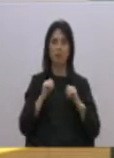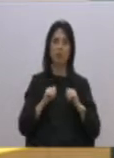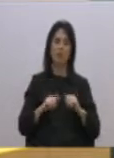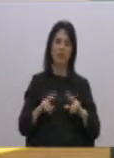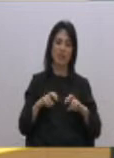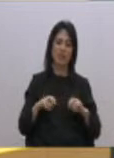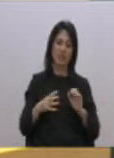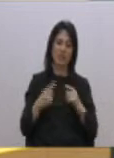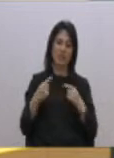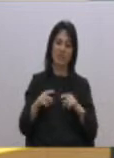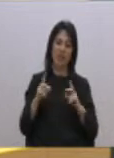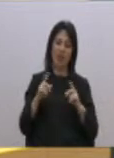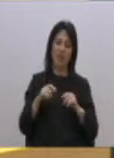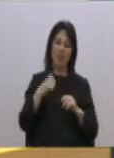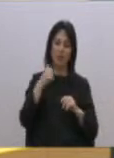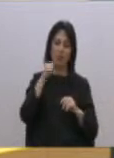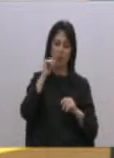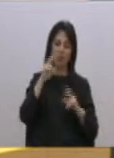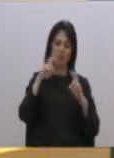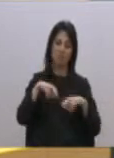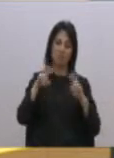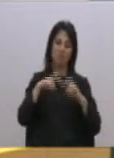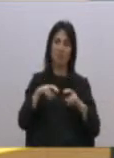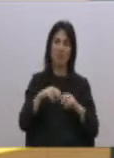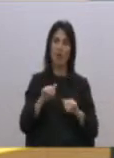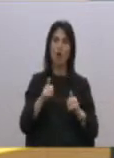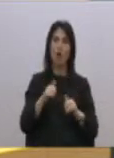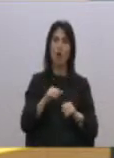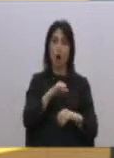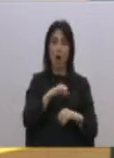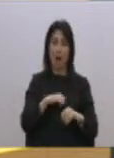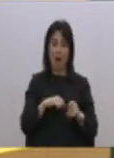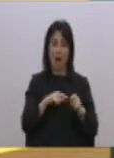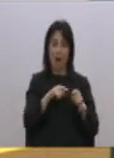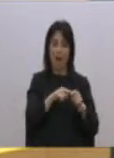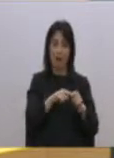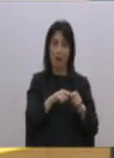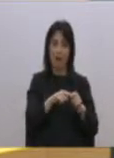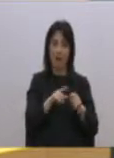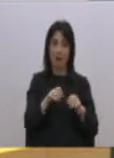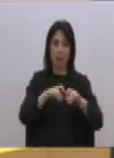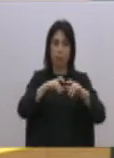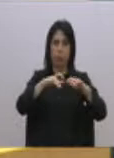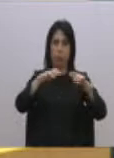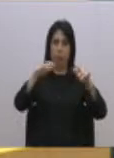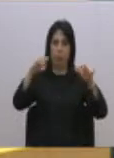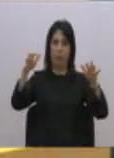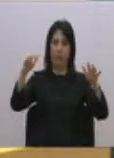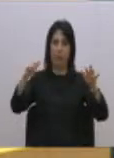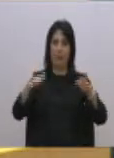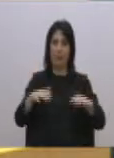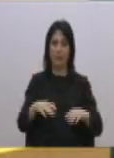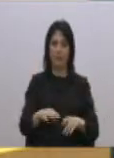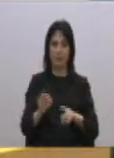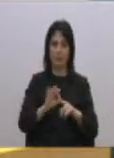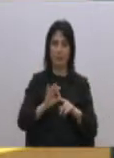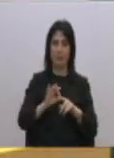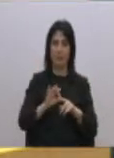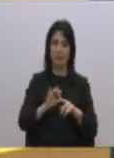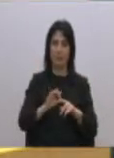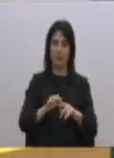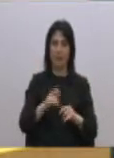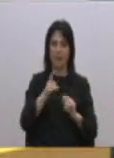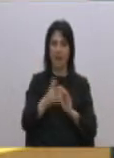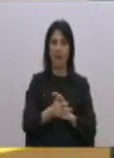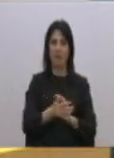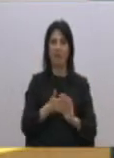სხვა საკითხებს, რაც გუშინ სამუშაო ჯგუფში მოხდა. როგორც კი კლანს მივადექით, მაშინვე აფუტფუტდით და აფორეაქტით.